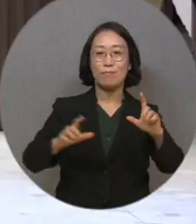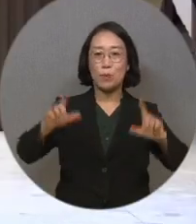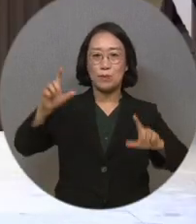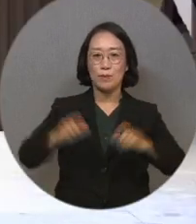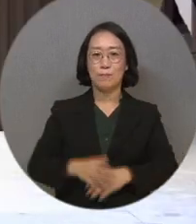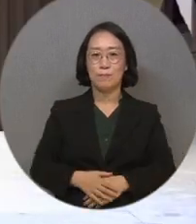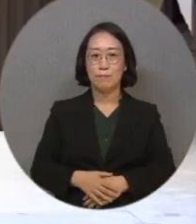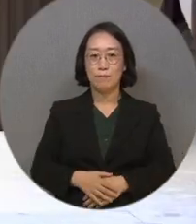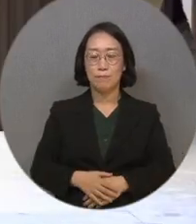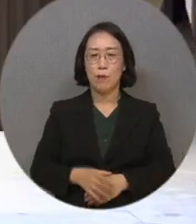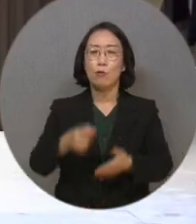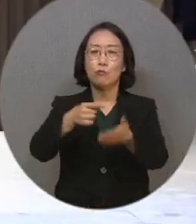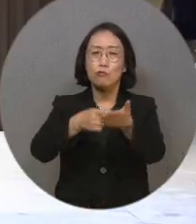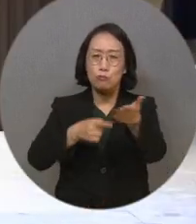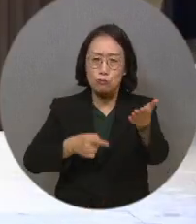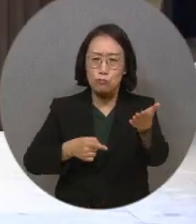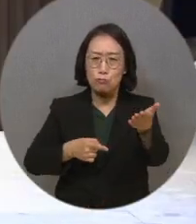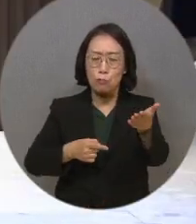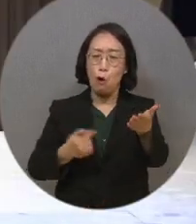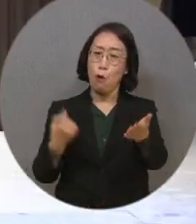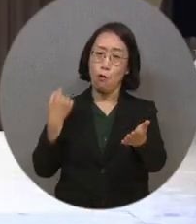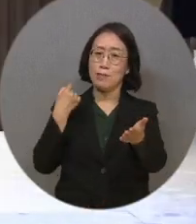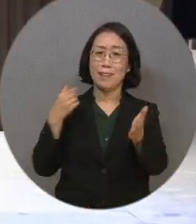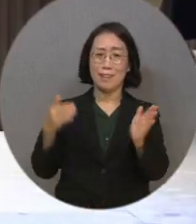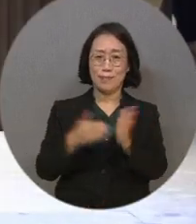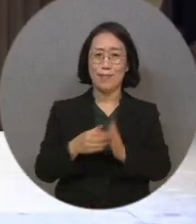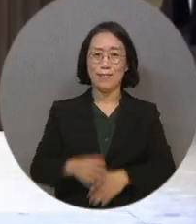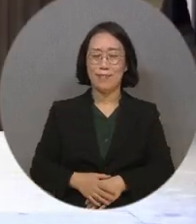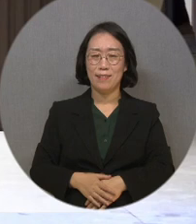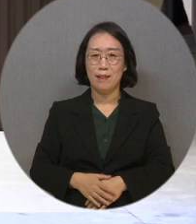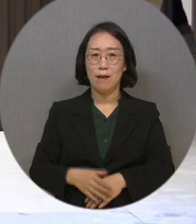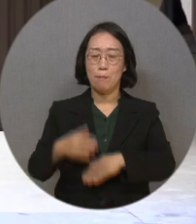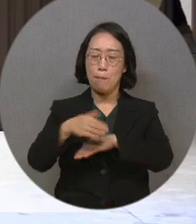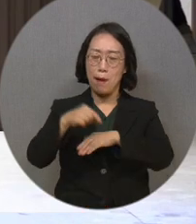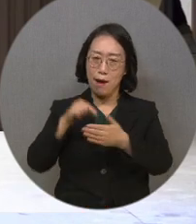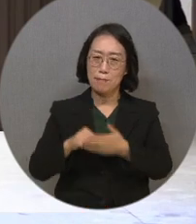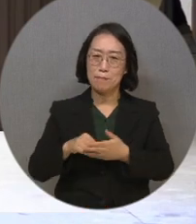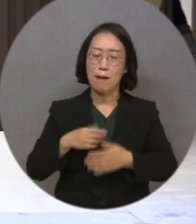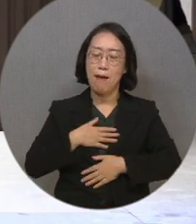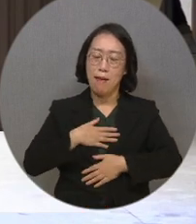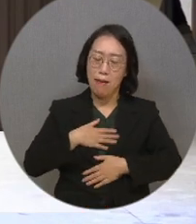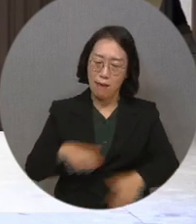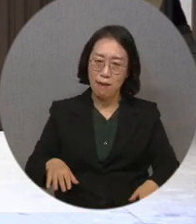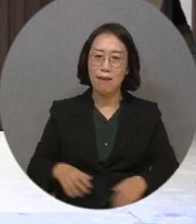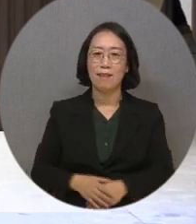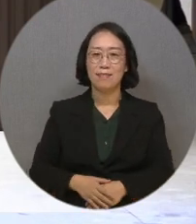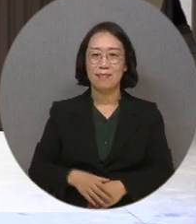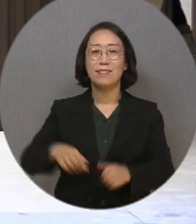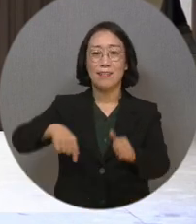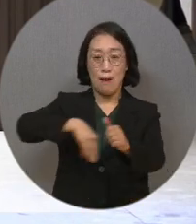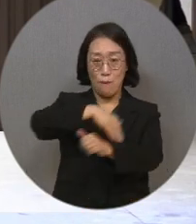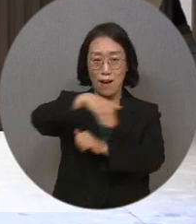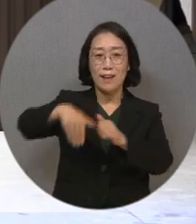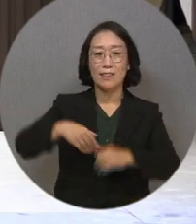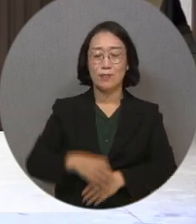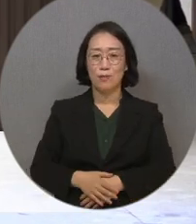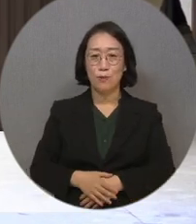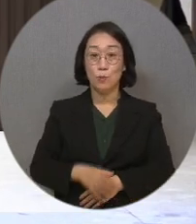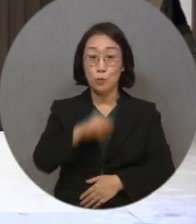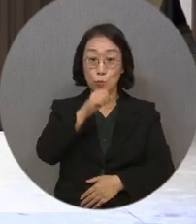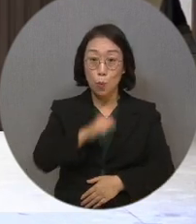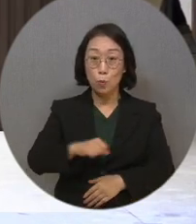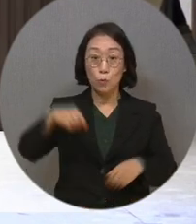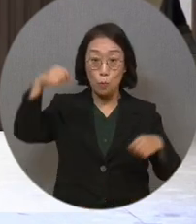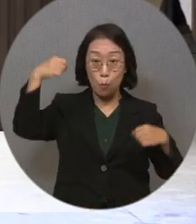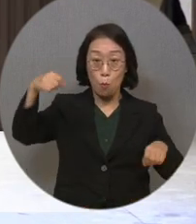찼습니다. 수술한 지 하루밖에 안 됐는데 좀 뭐 지치고 좀 그러고 있는 상황에서 이제 이런 좀